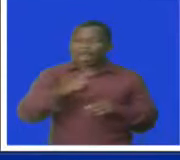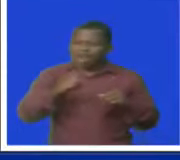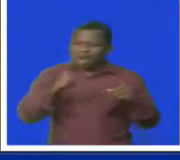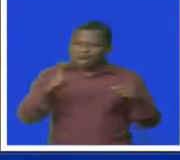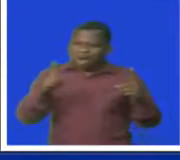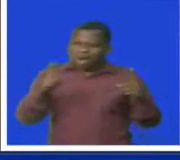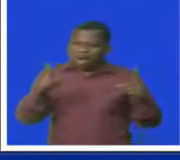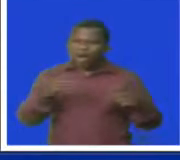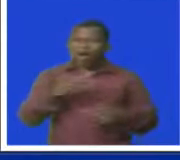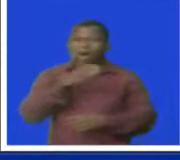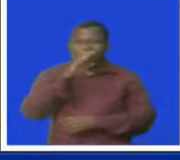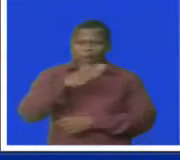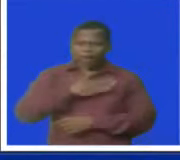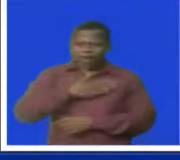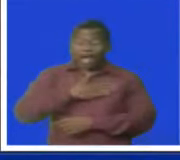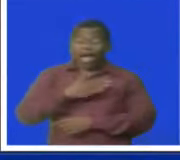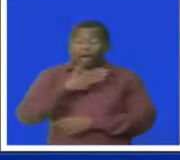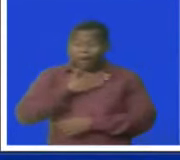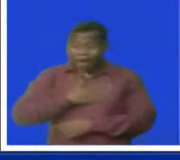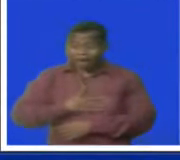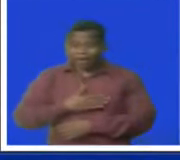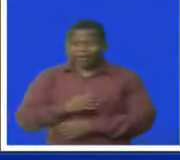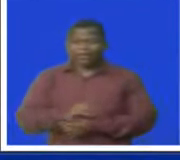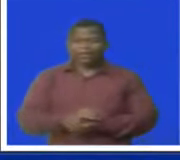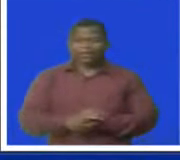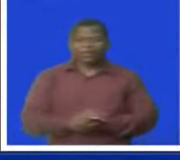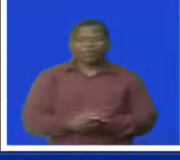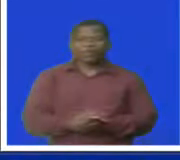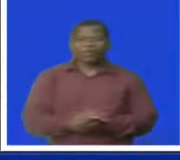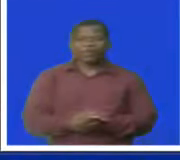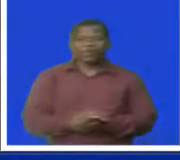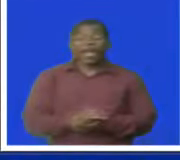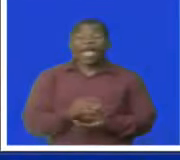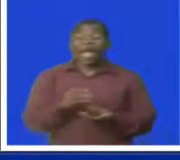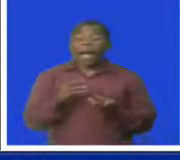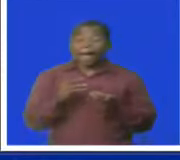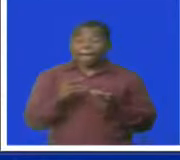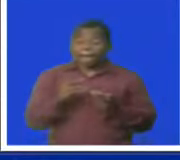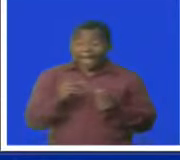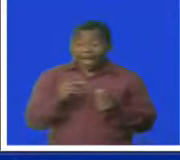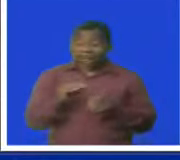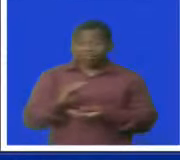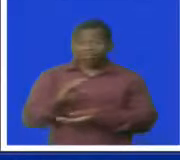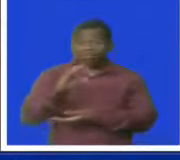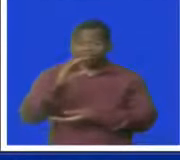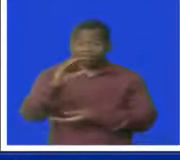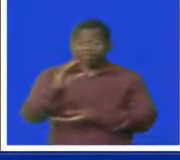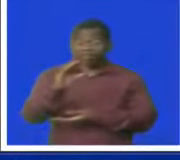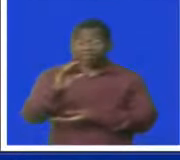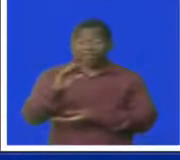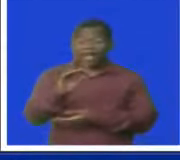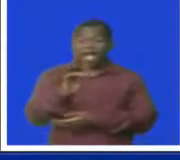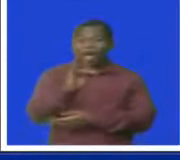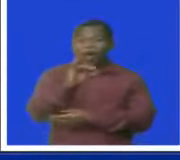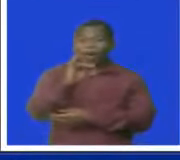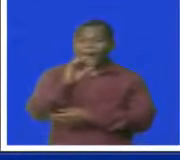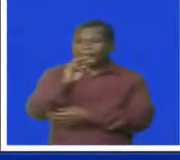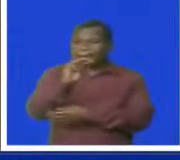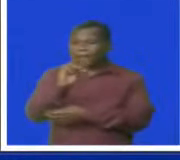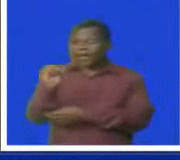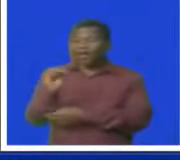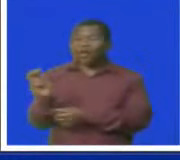Busisiwe Nsibande ukuthi basekelelwe umsebenzi ngemali leyingcako yesigidzini kanzike kufaka nemisebenzi lemine lapha